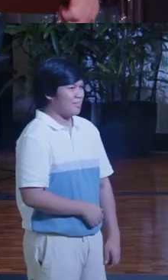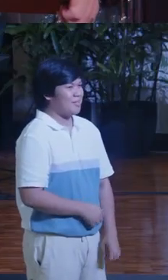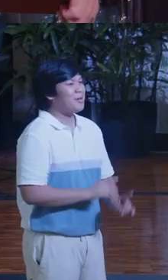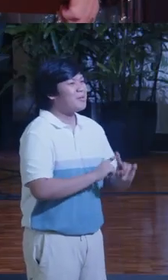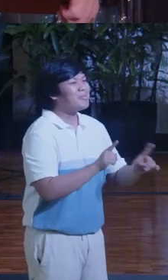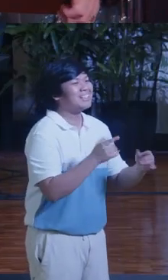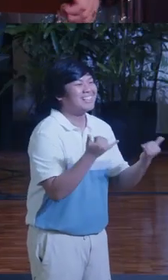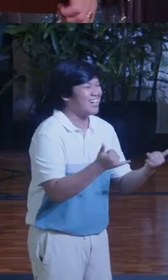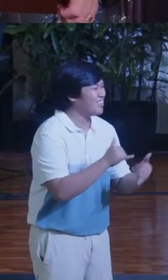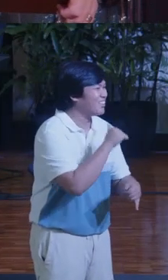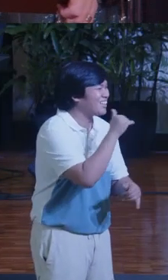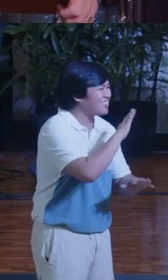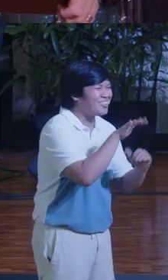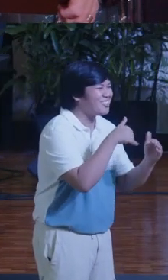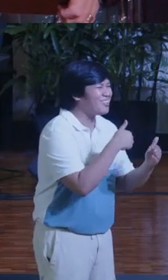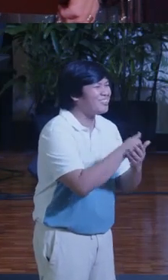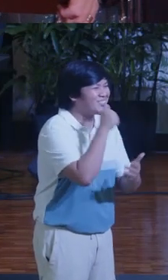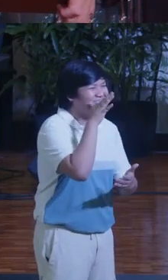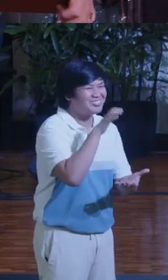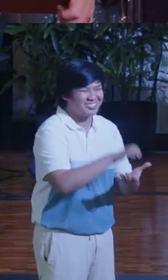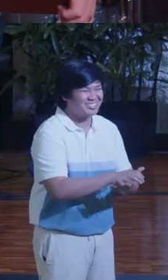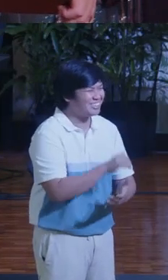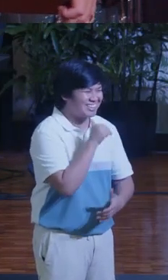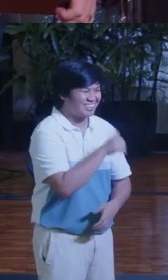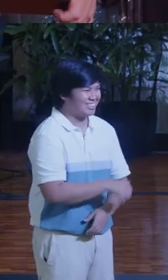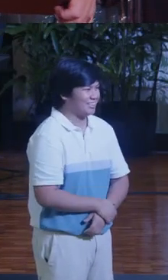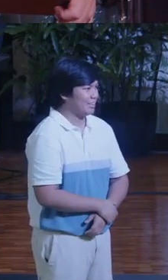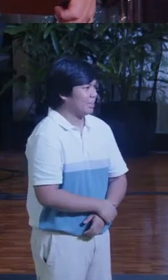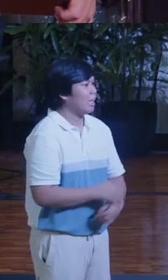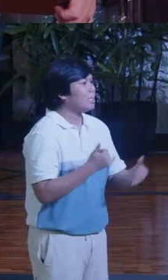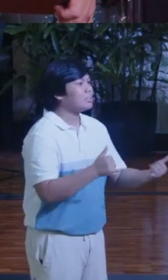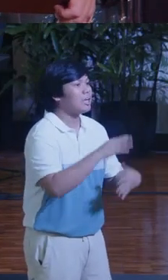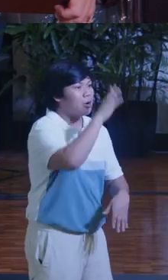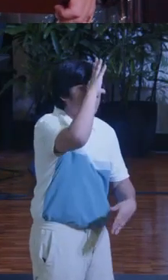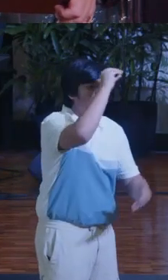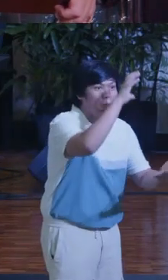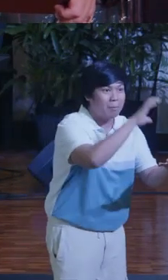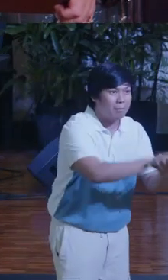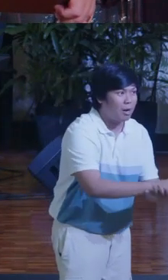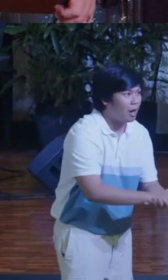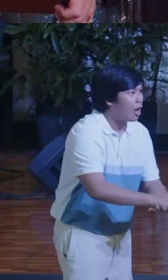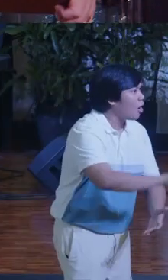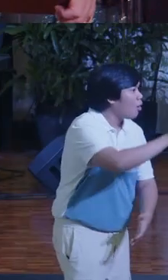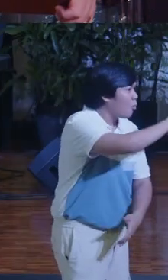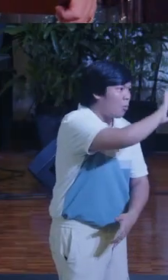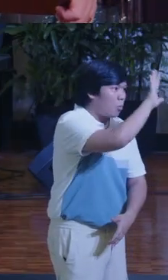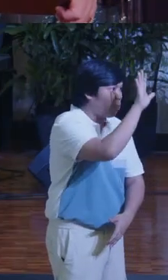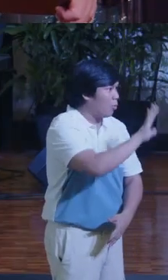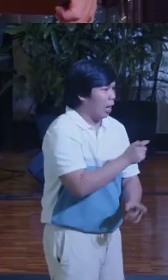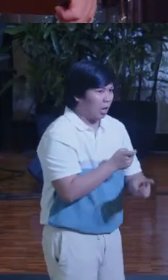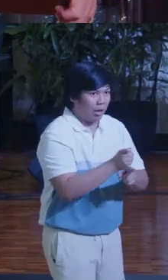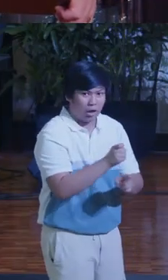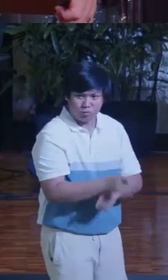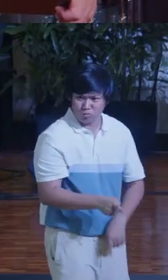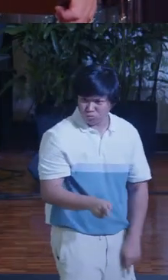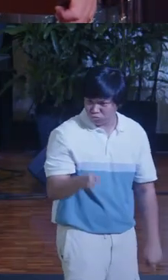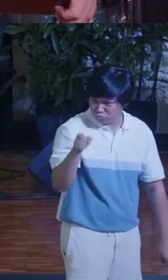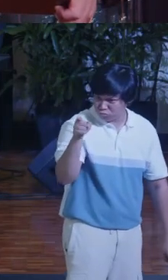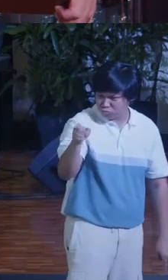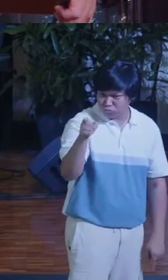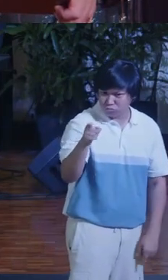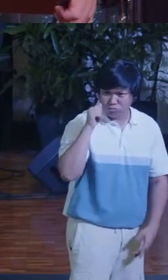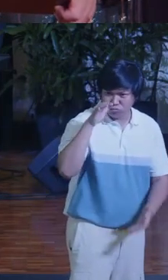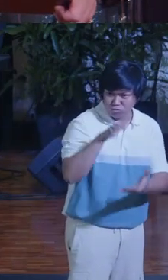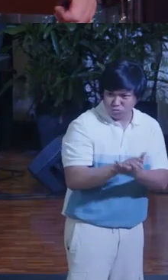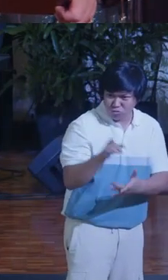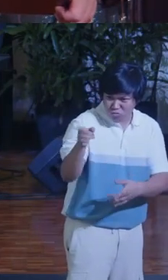ganito, no? So, mga asawang lalaki na nandito, huwag niyong sisisihin ng, tingnan mo na, sa inyo nang